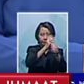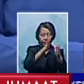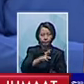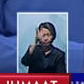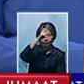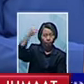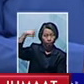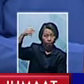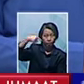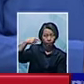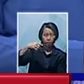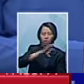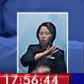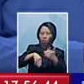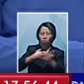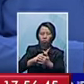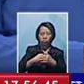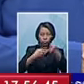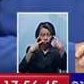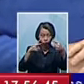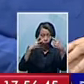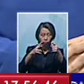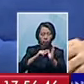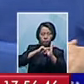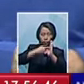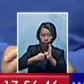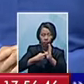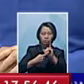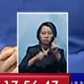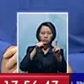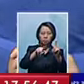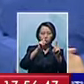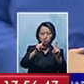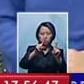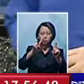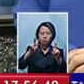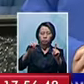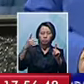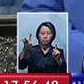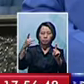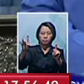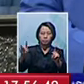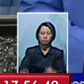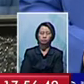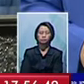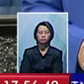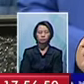kerajaan. Kesemua langkah di atas berkuat kuasa mulai 1 Januari 2018.